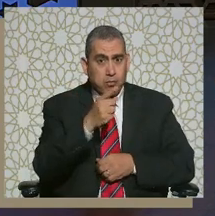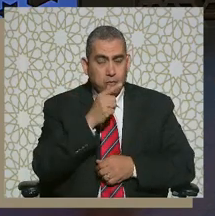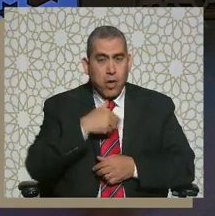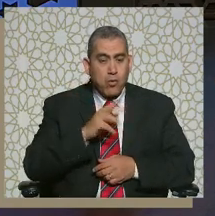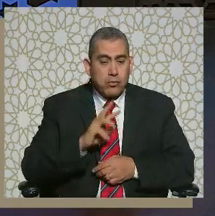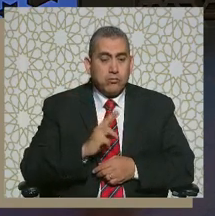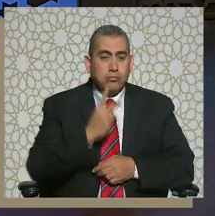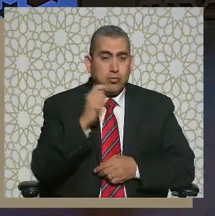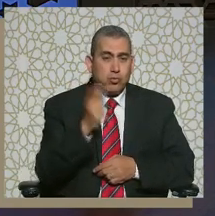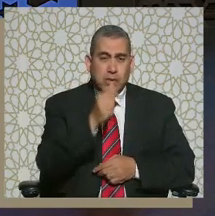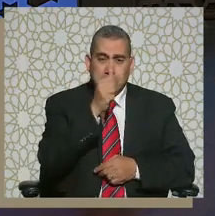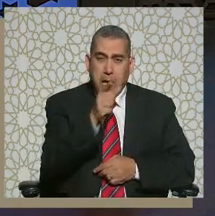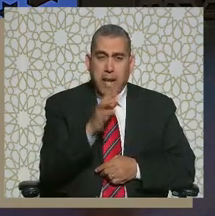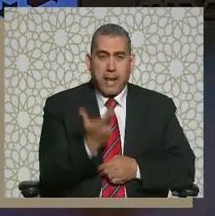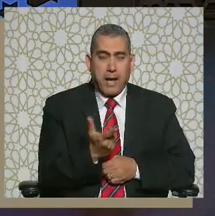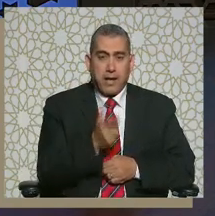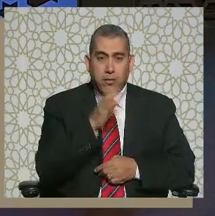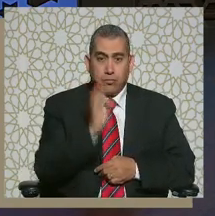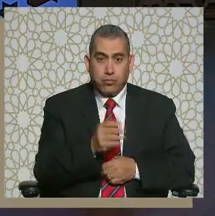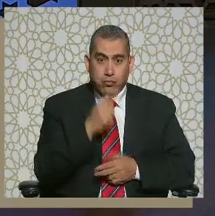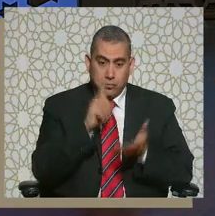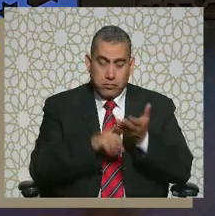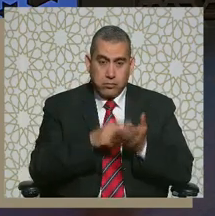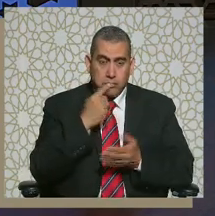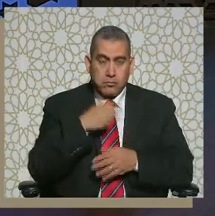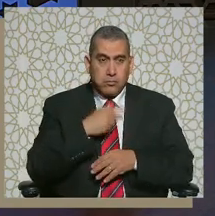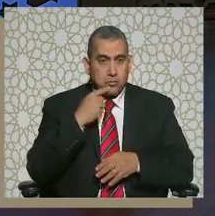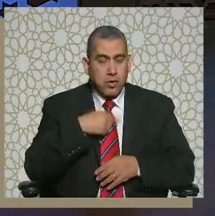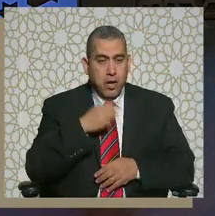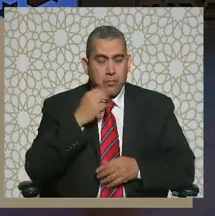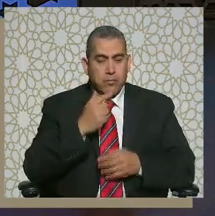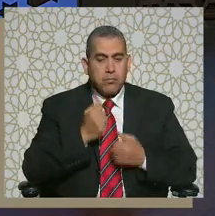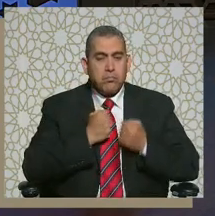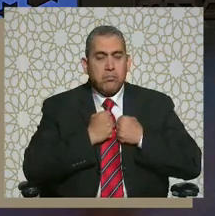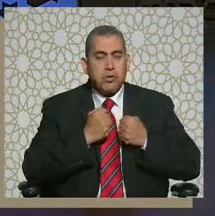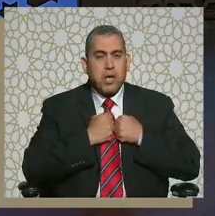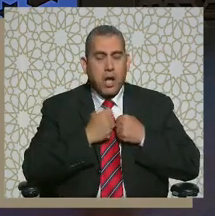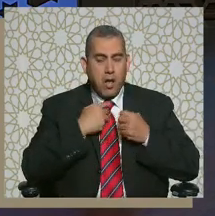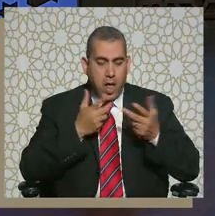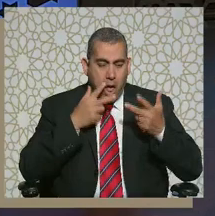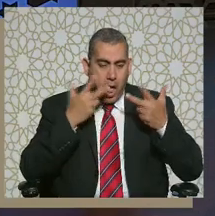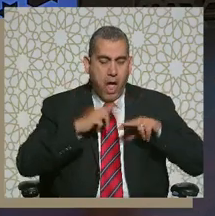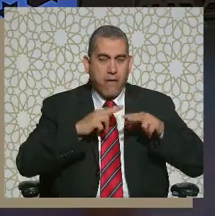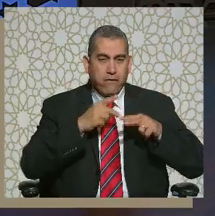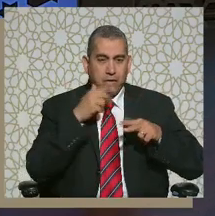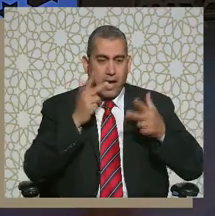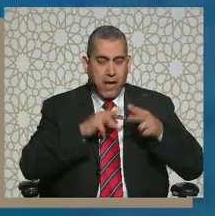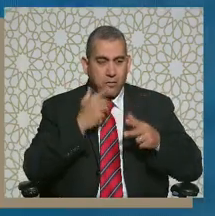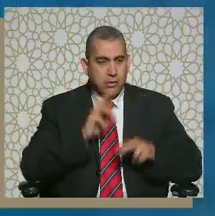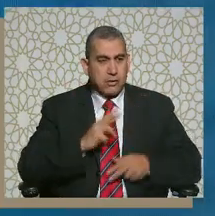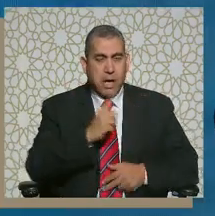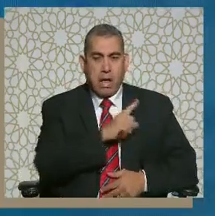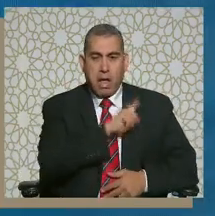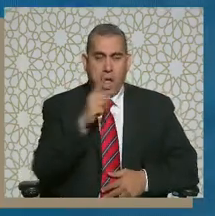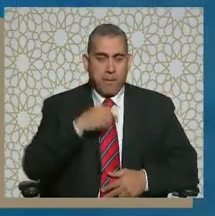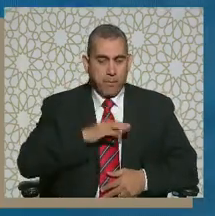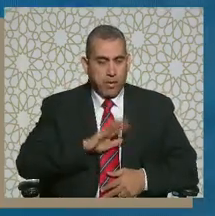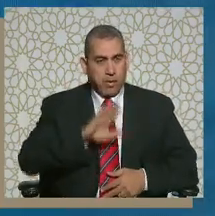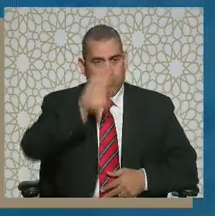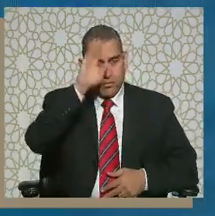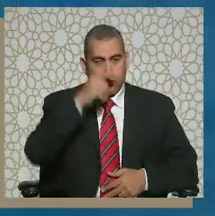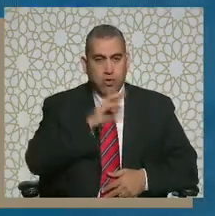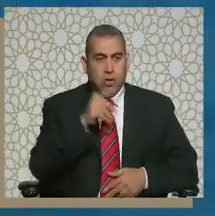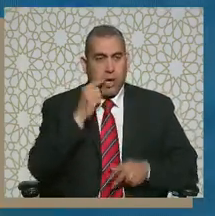بسرعه وبنقول ان الطبع ليه سلطان علينا وما نقدرش ان احنا نخار في الطبع ونقول ده فلان